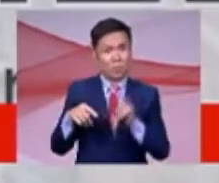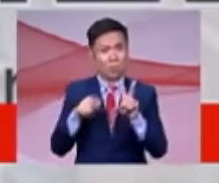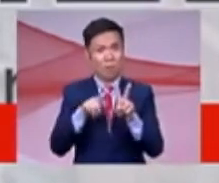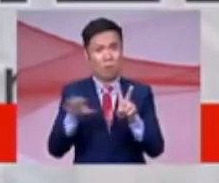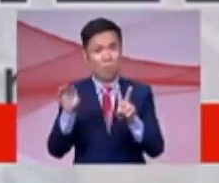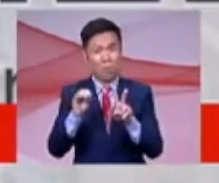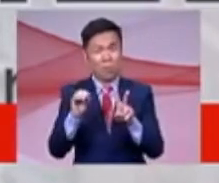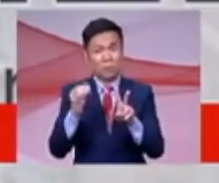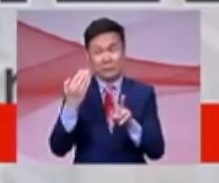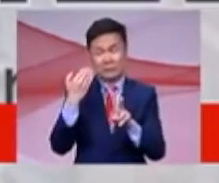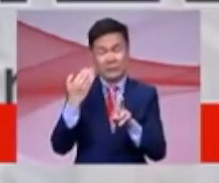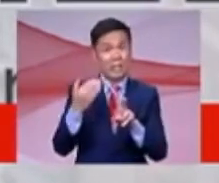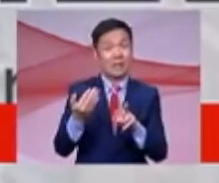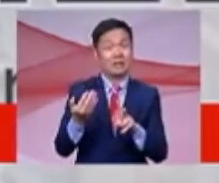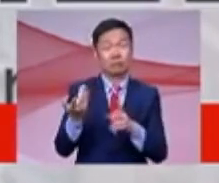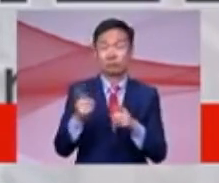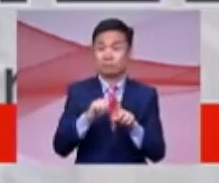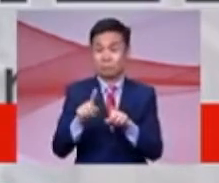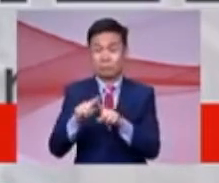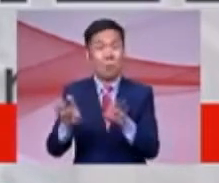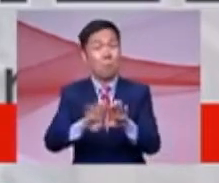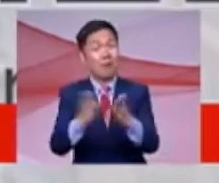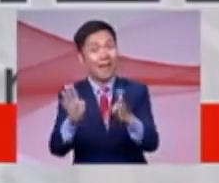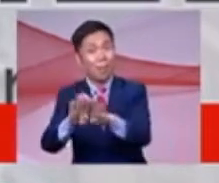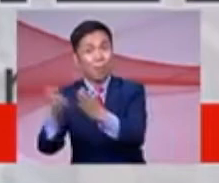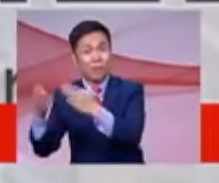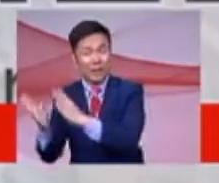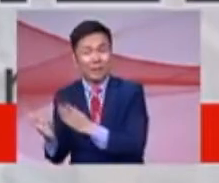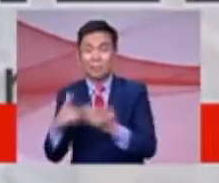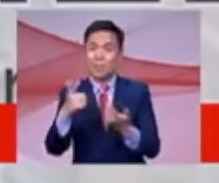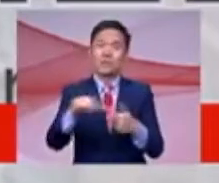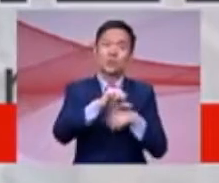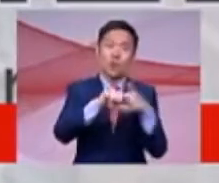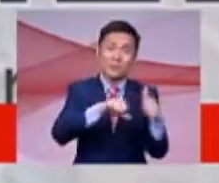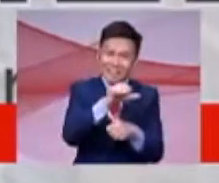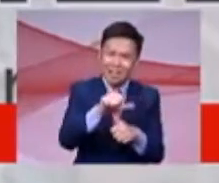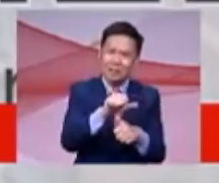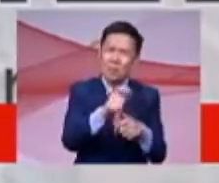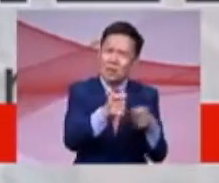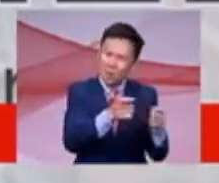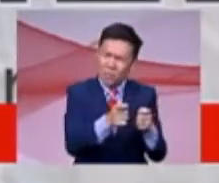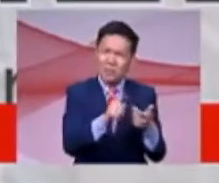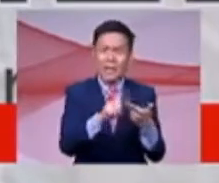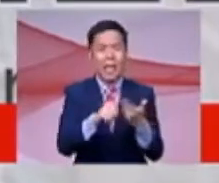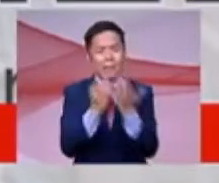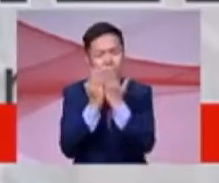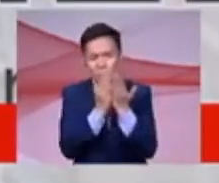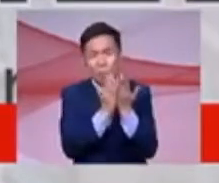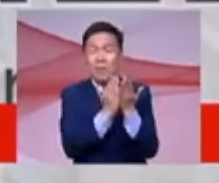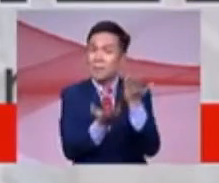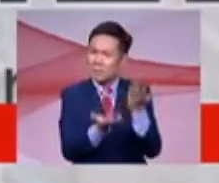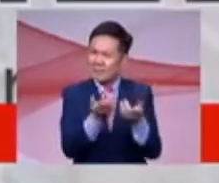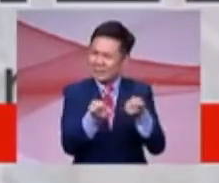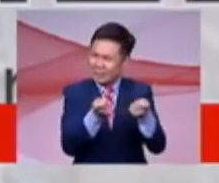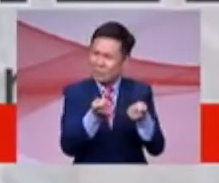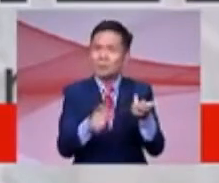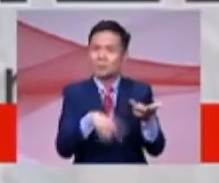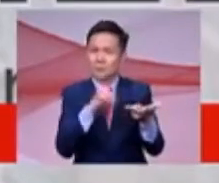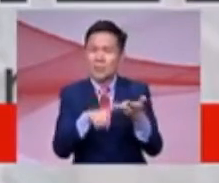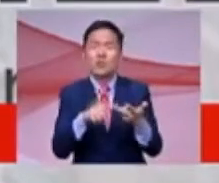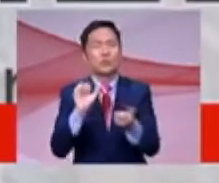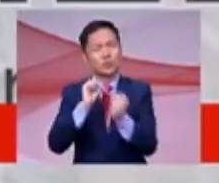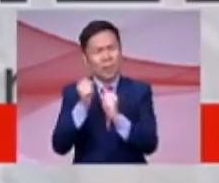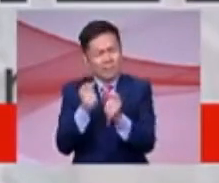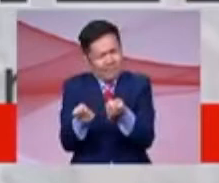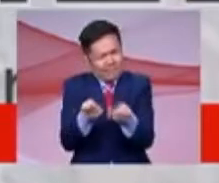kita membenarkan sektor ekonomi, tapi kita boleh kawal sektor sosial, kita boleh kawal sektor pendidikan, kita boleh kawal sektor